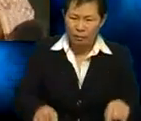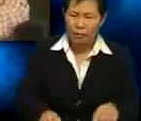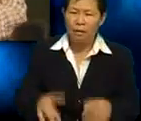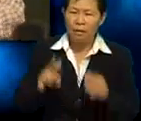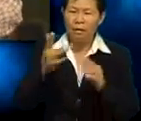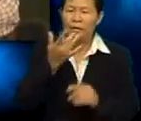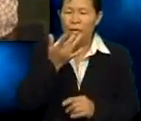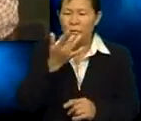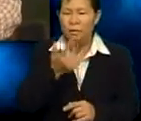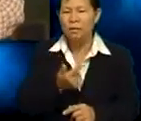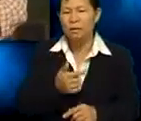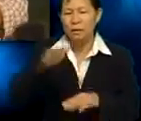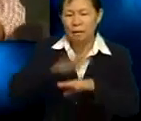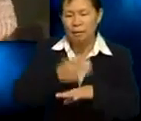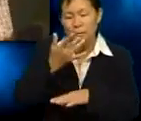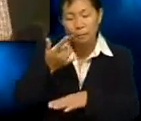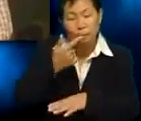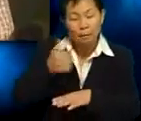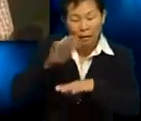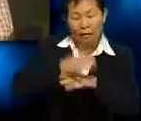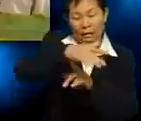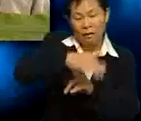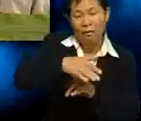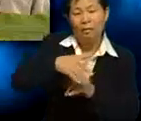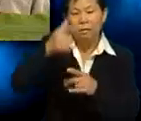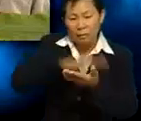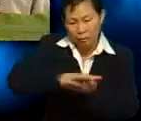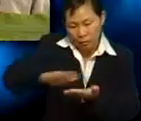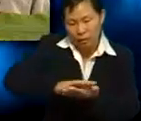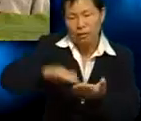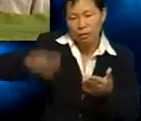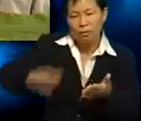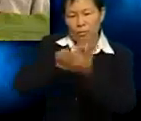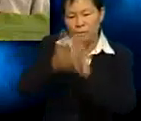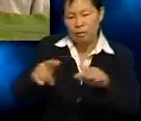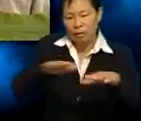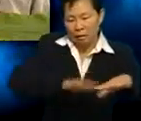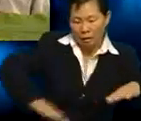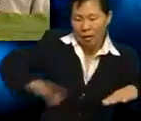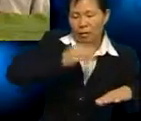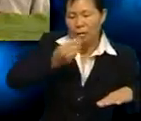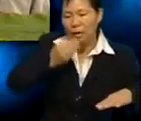lebih enak makan atas daun pisang sebab ianya telah dibersihkan sebelum dijadikan tempat alas makanan.